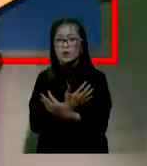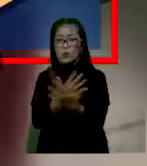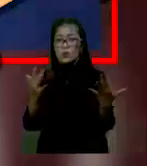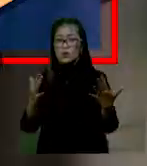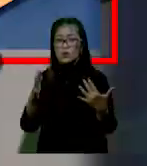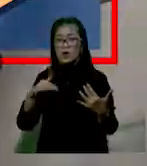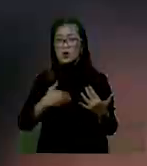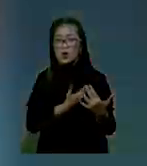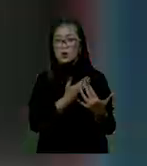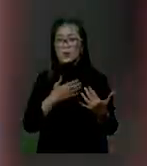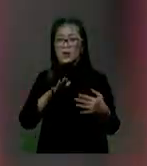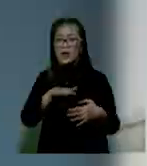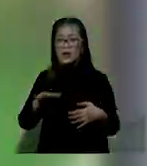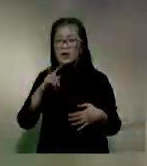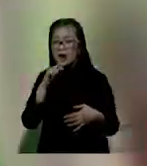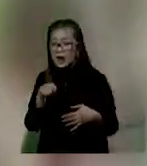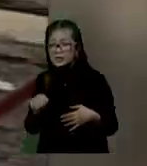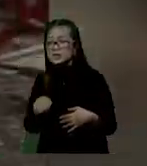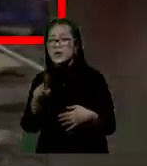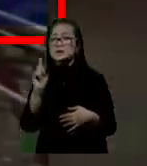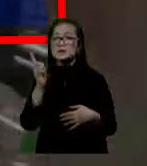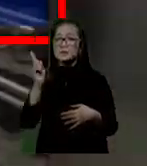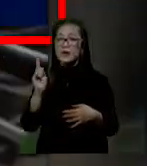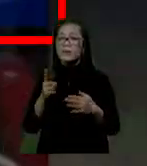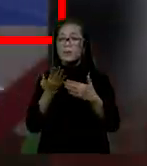dan lansia yang tak bisa menyelamatkan diri.